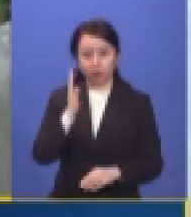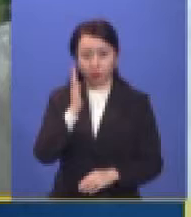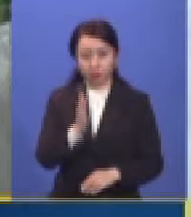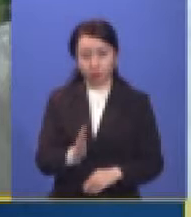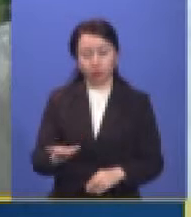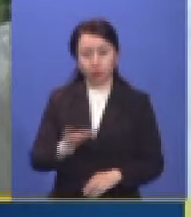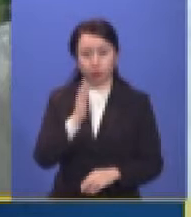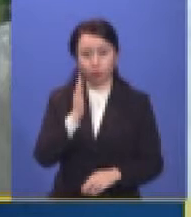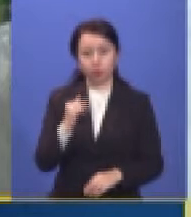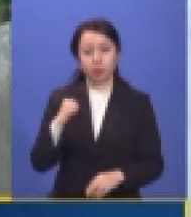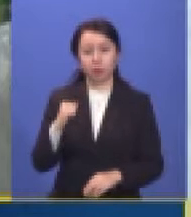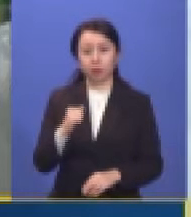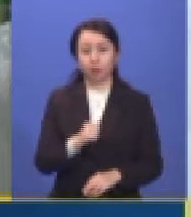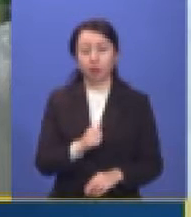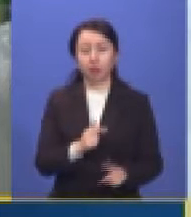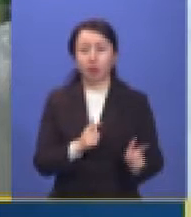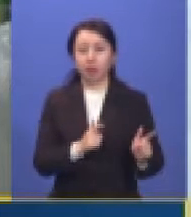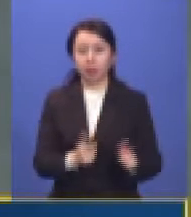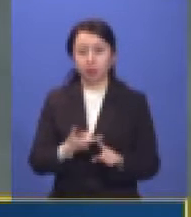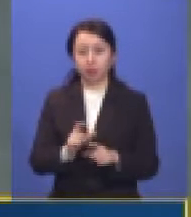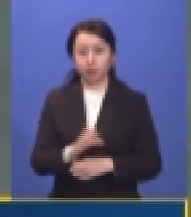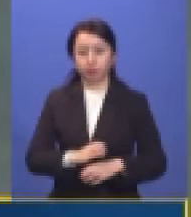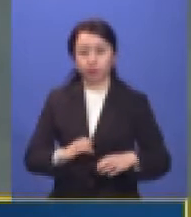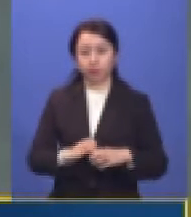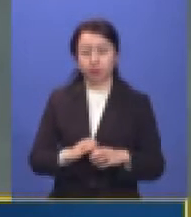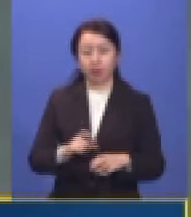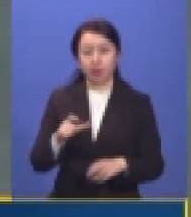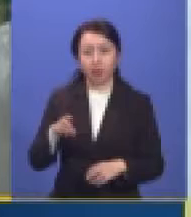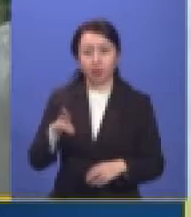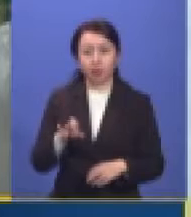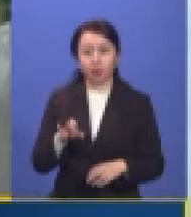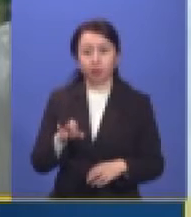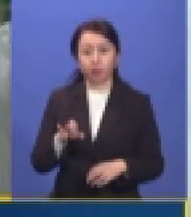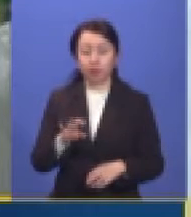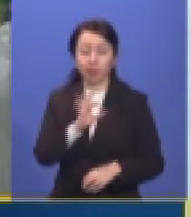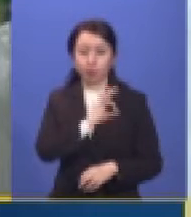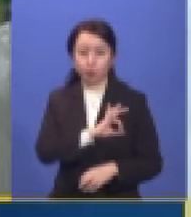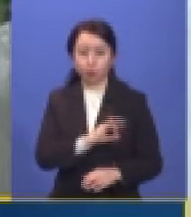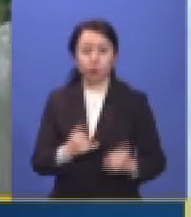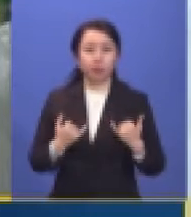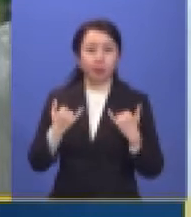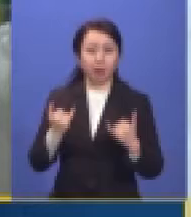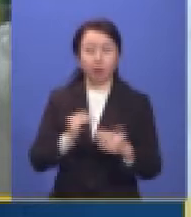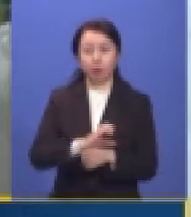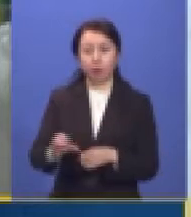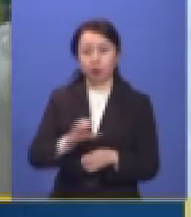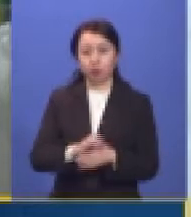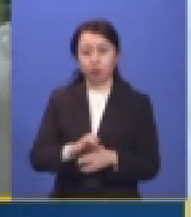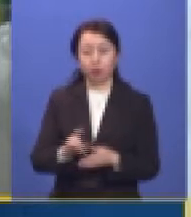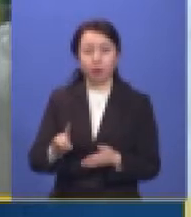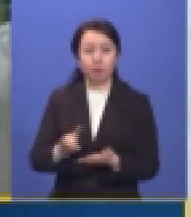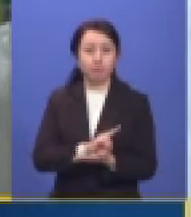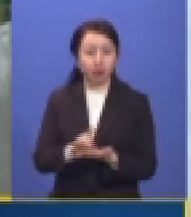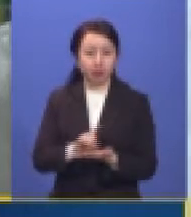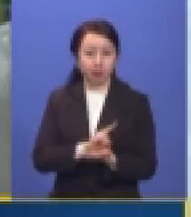будем самостоятельно изготавливать данные преформы. Эти преформы используются для производства жидкого мыла